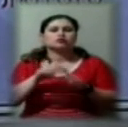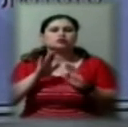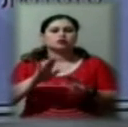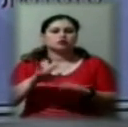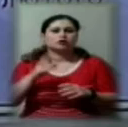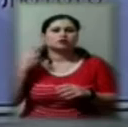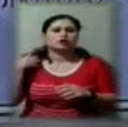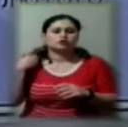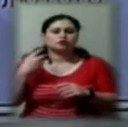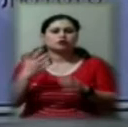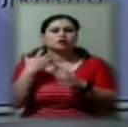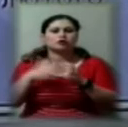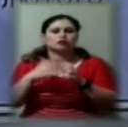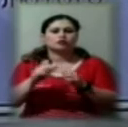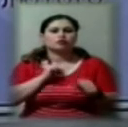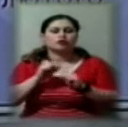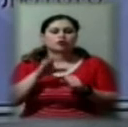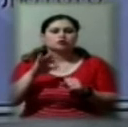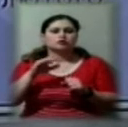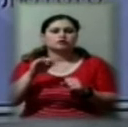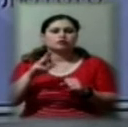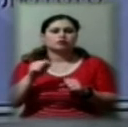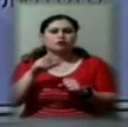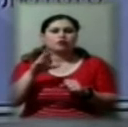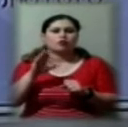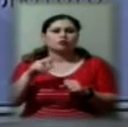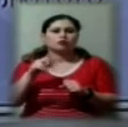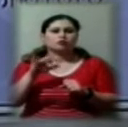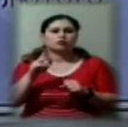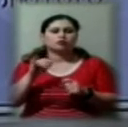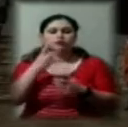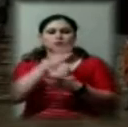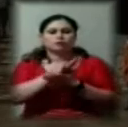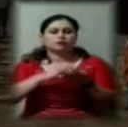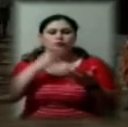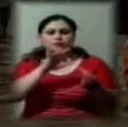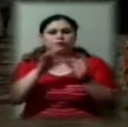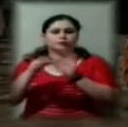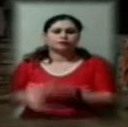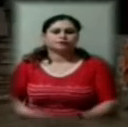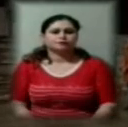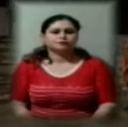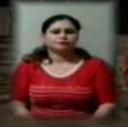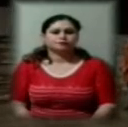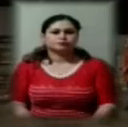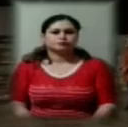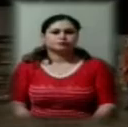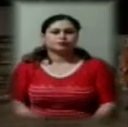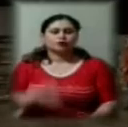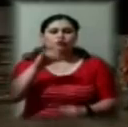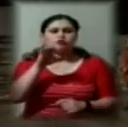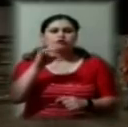Херсонського міського управління освіти Олена Кулик. Подробиці у наступному сюжеті. У січні в результаті